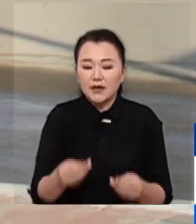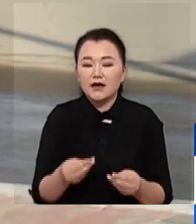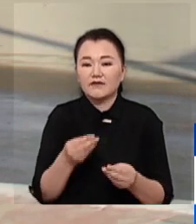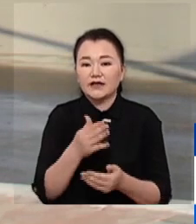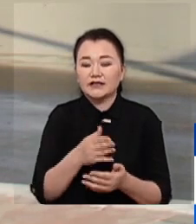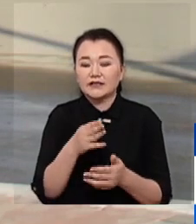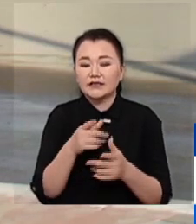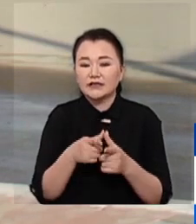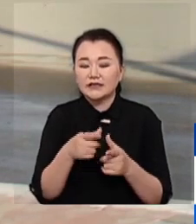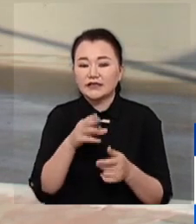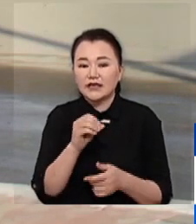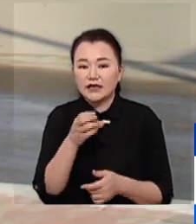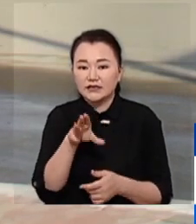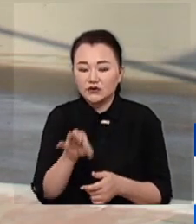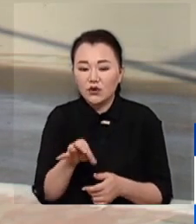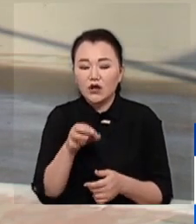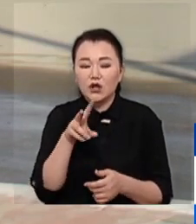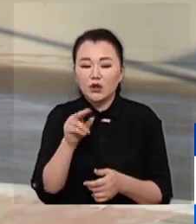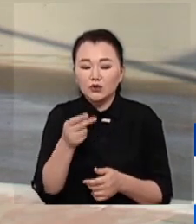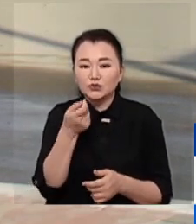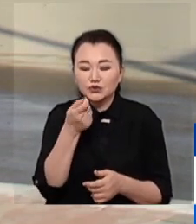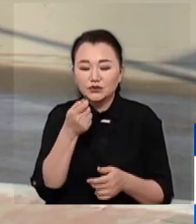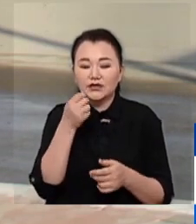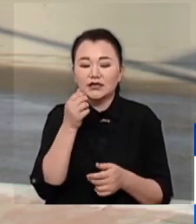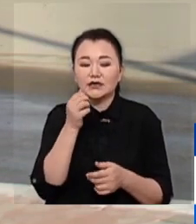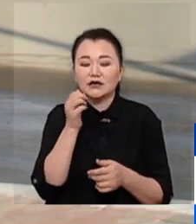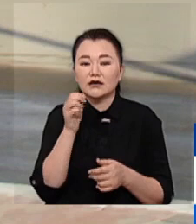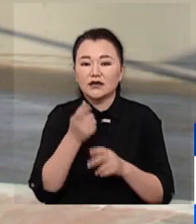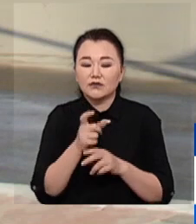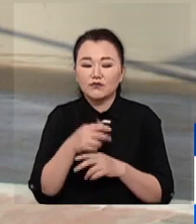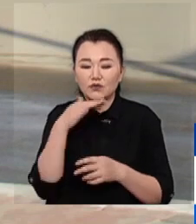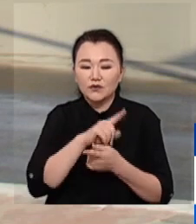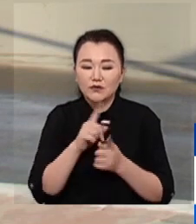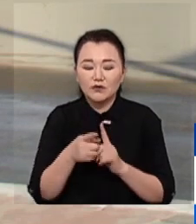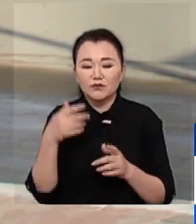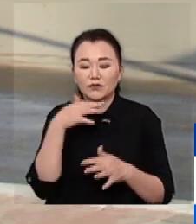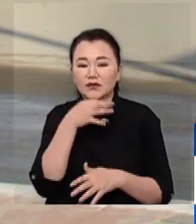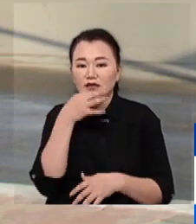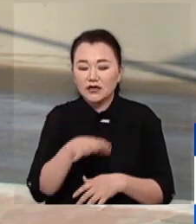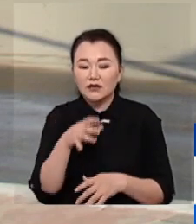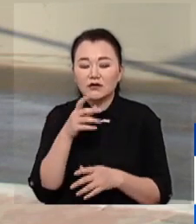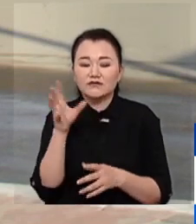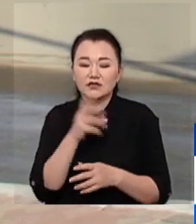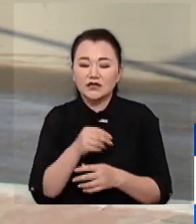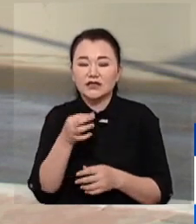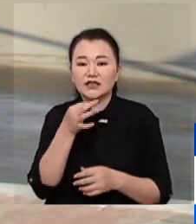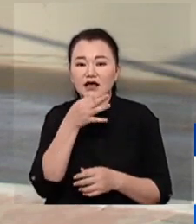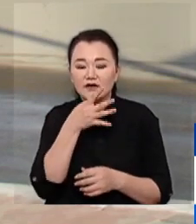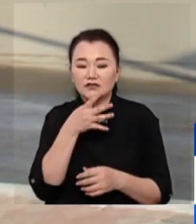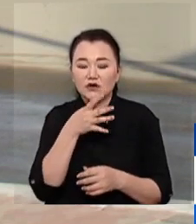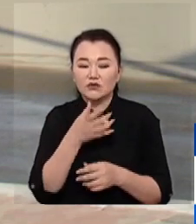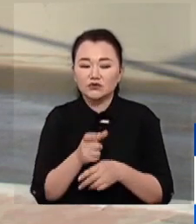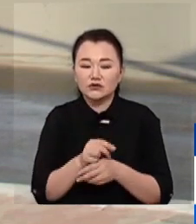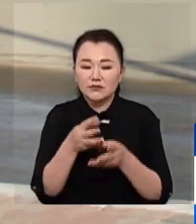теста. Мне нравится, когда лук немножко хрустит. Я читала комментарии, что многим, наоборот, не нравится. Любят все как бы такой